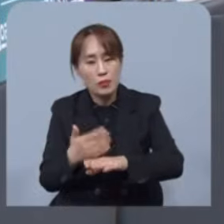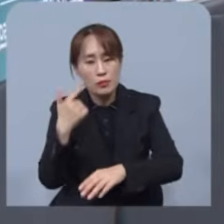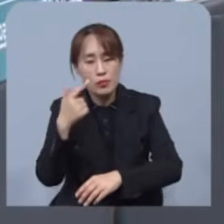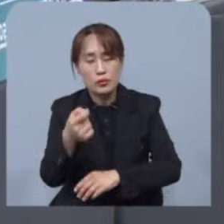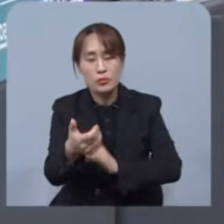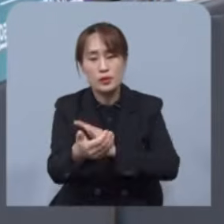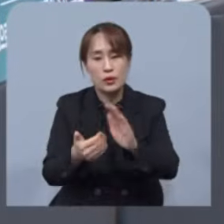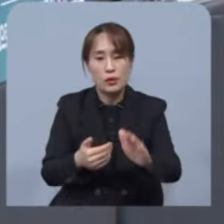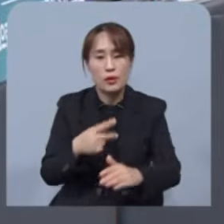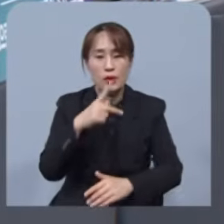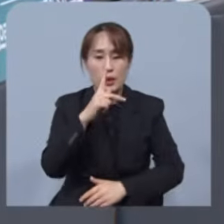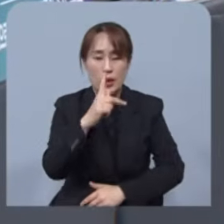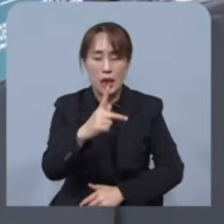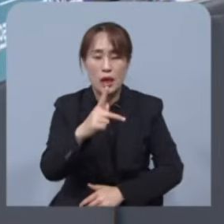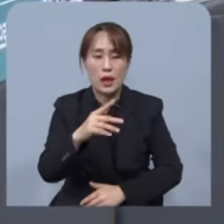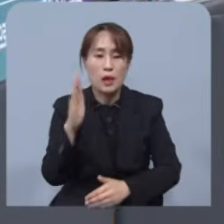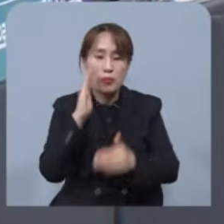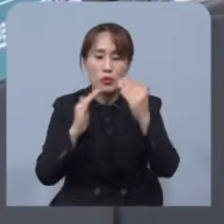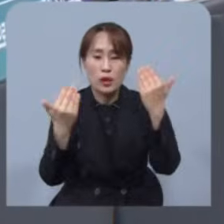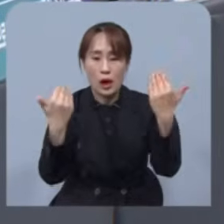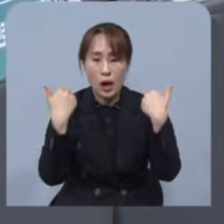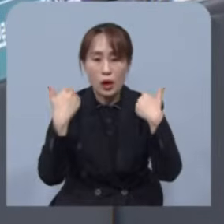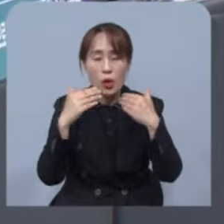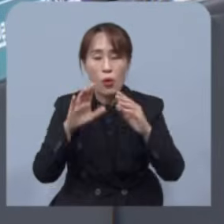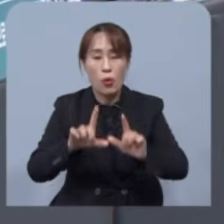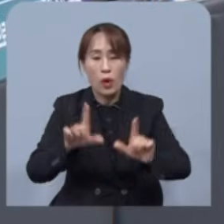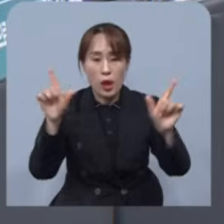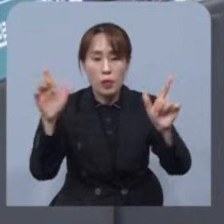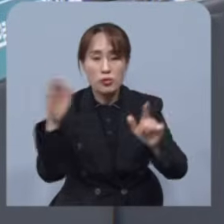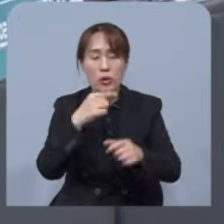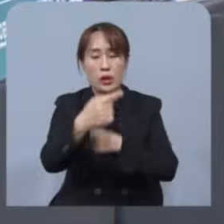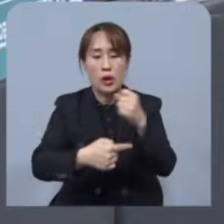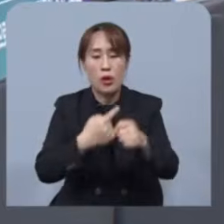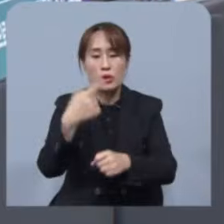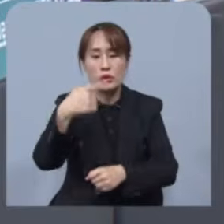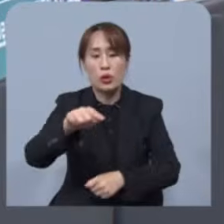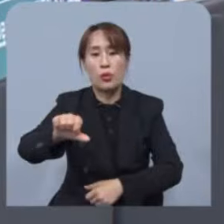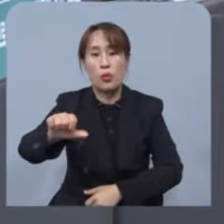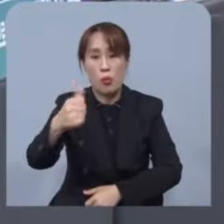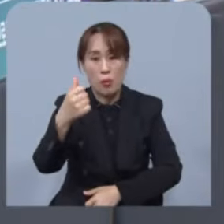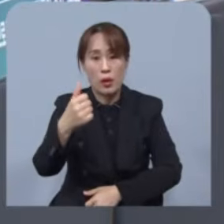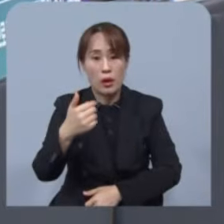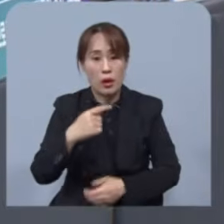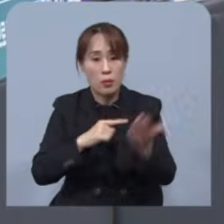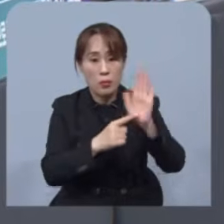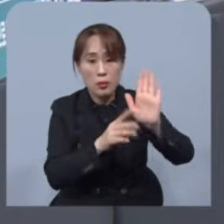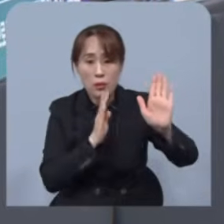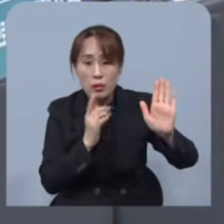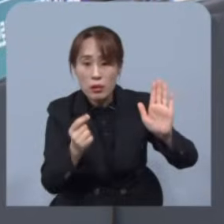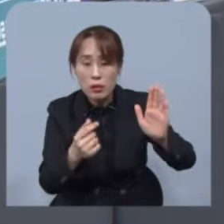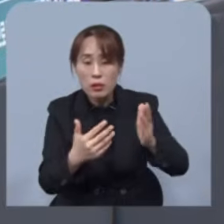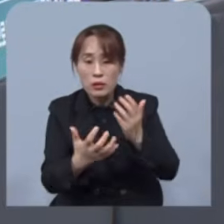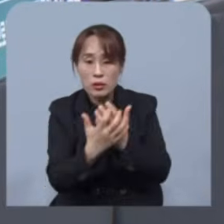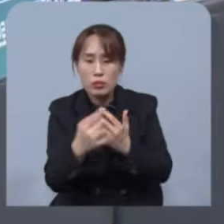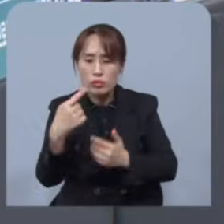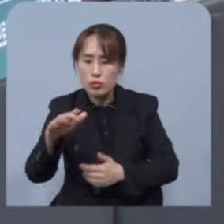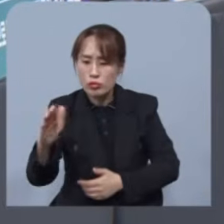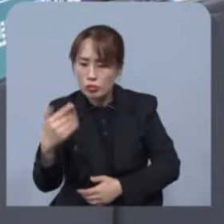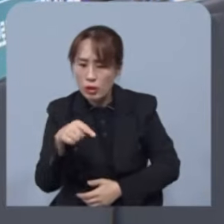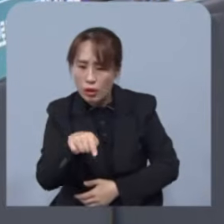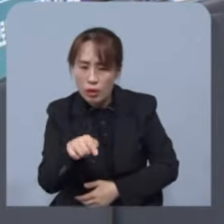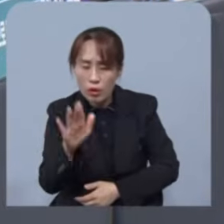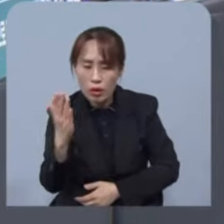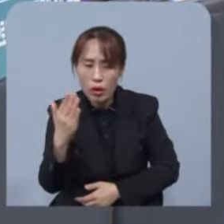조금 전에 얘기한 거 K 뷰티 아카데미는 올해부터 연간 1,500명이라고 아까 말씀하신 것 같은데 자료는 1,900명으로 돼